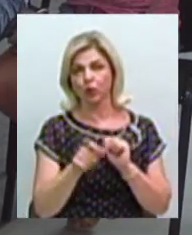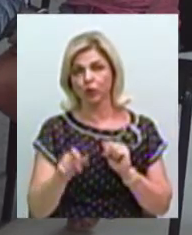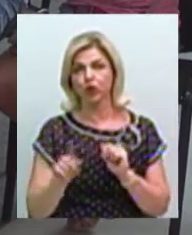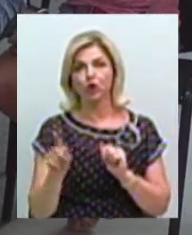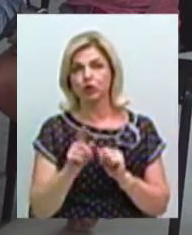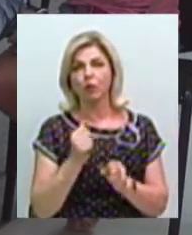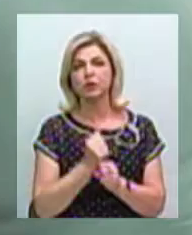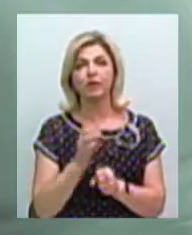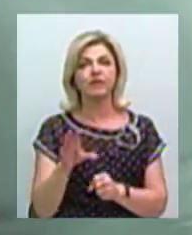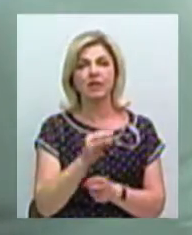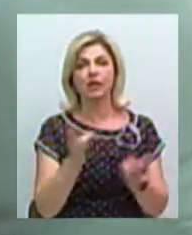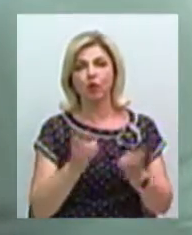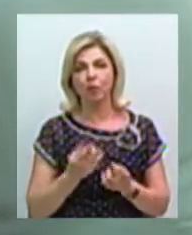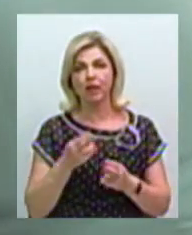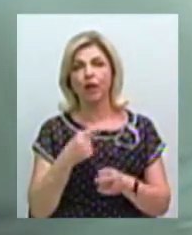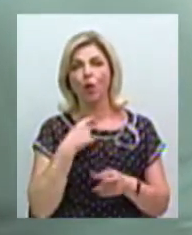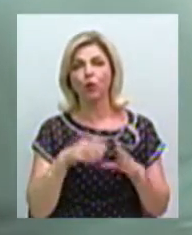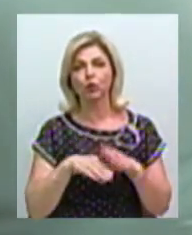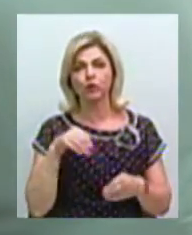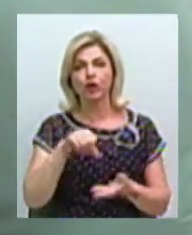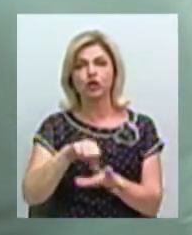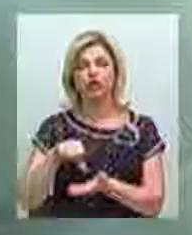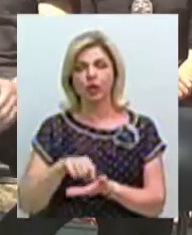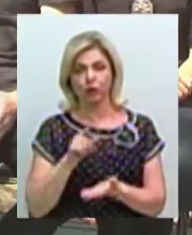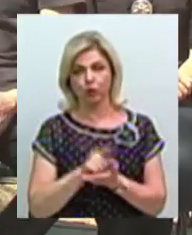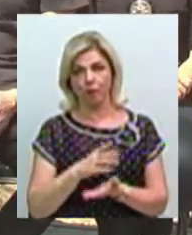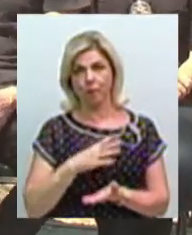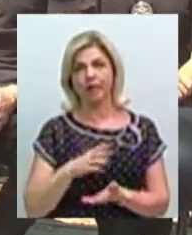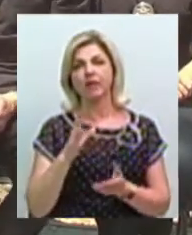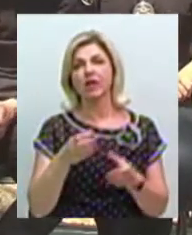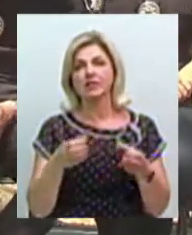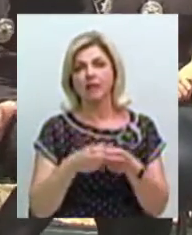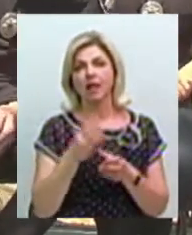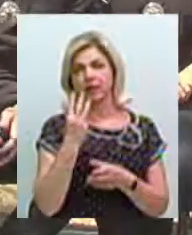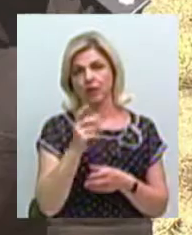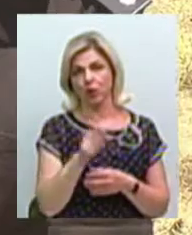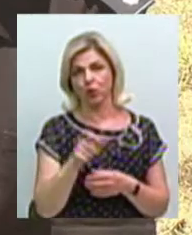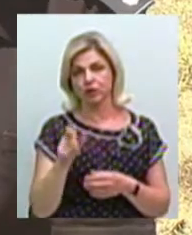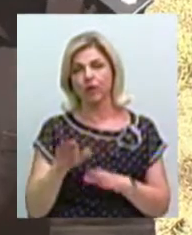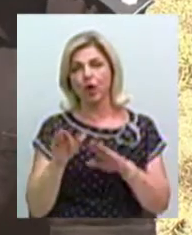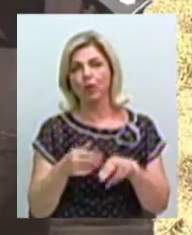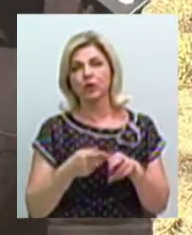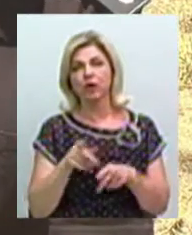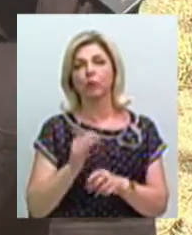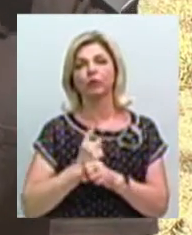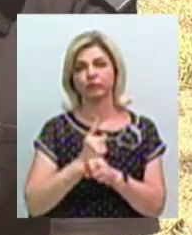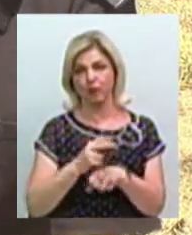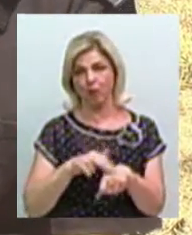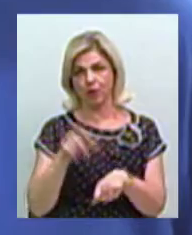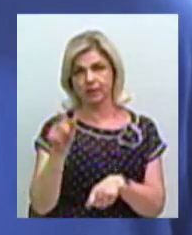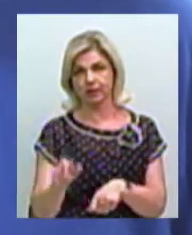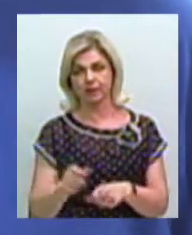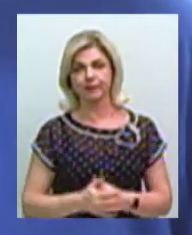проведення голосування, членам дільничних комісій треба бути в складі трьох осіб. Після цього до дільниці їх супроводжуватиме поліцейський.